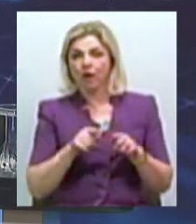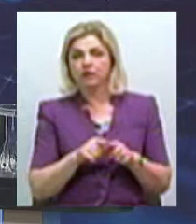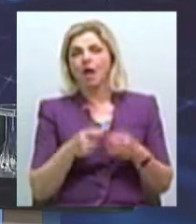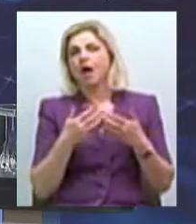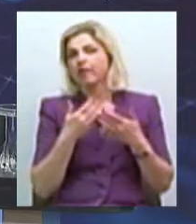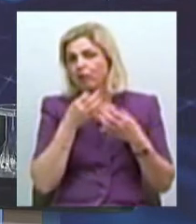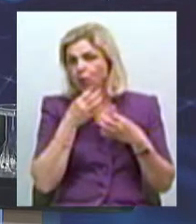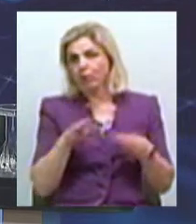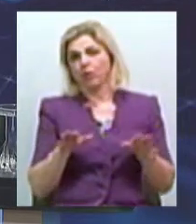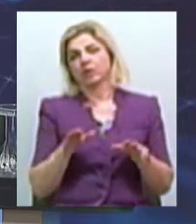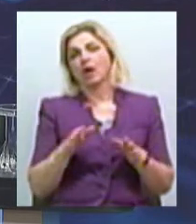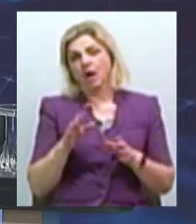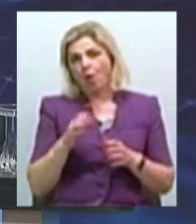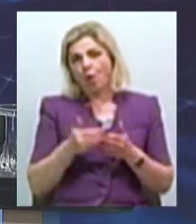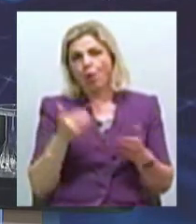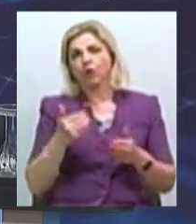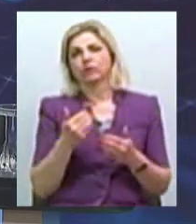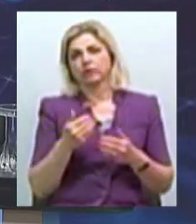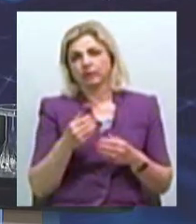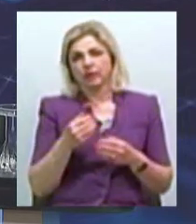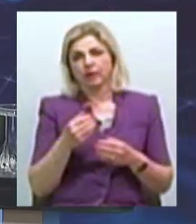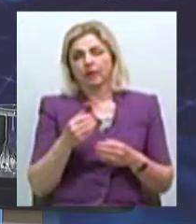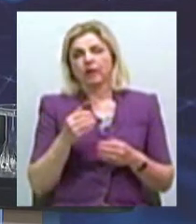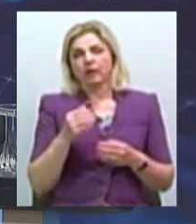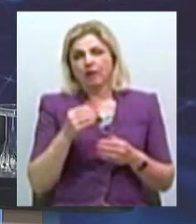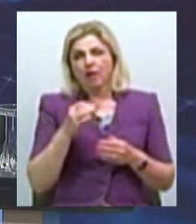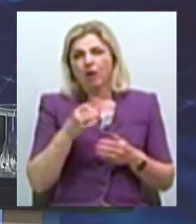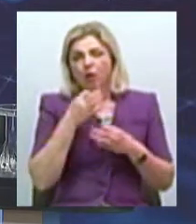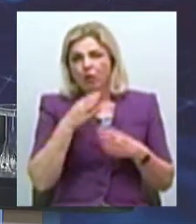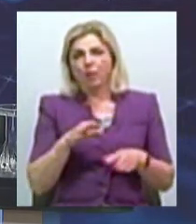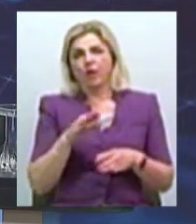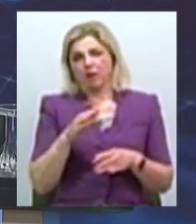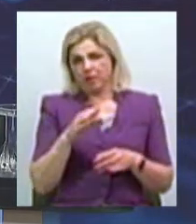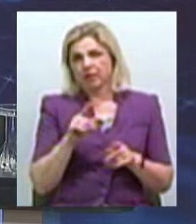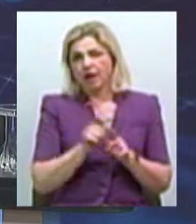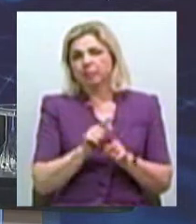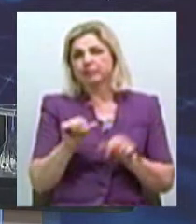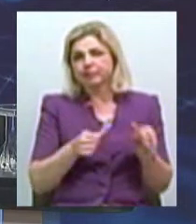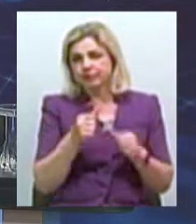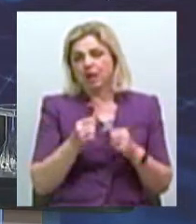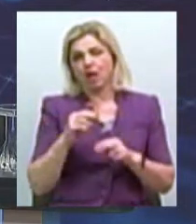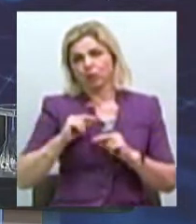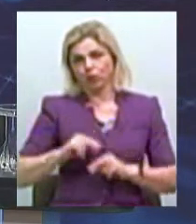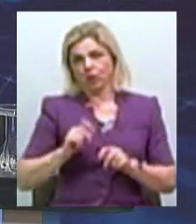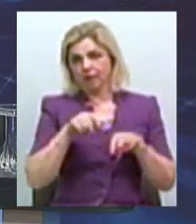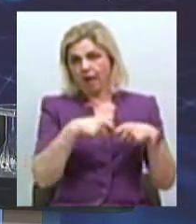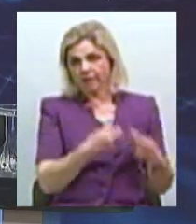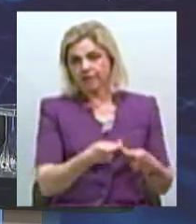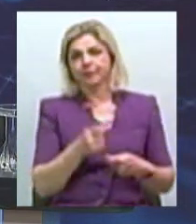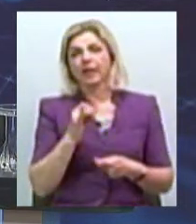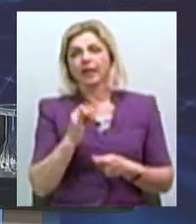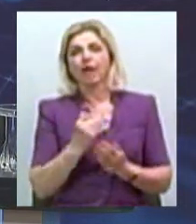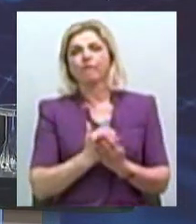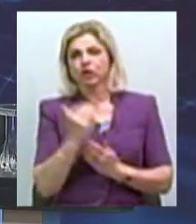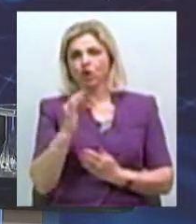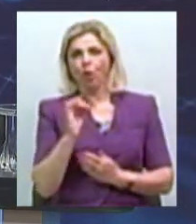всіляким чином від якихось посягань на нього з боку роботодавця. В нього зазвичай є вищестоящий орган, галузева профспілка,